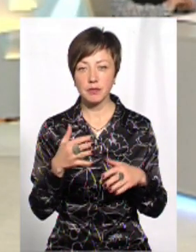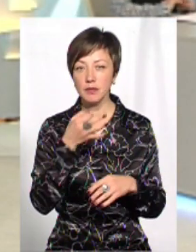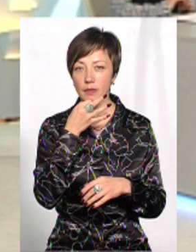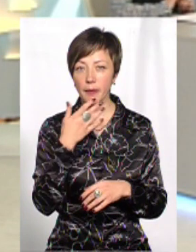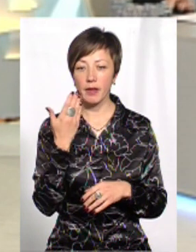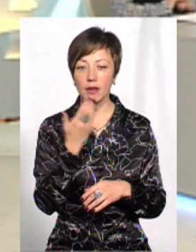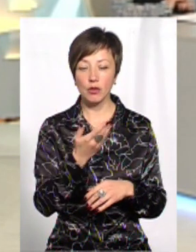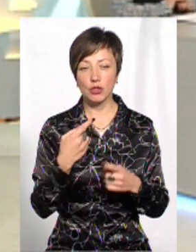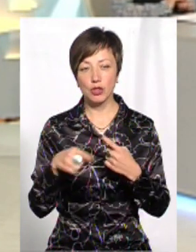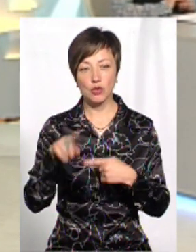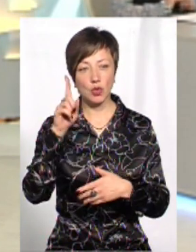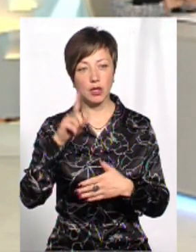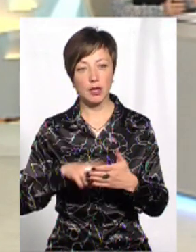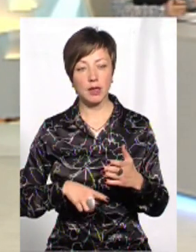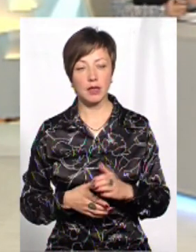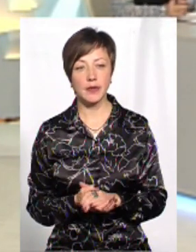іншої релігії.